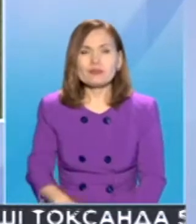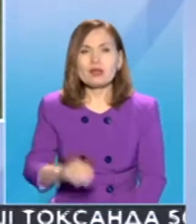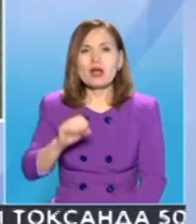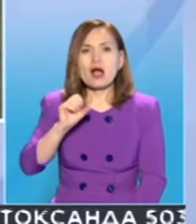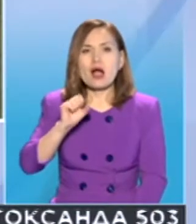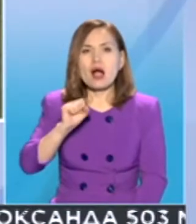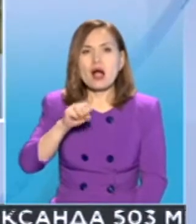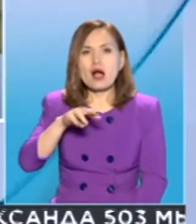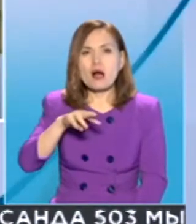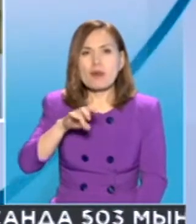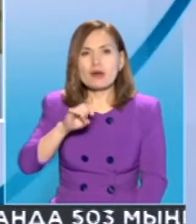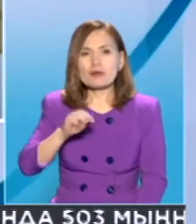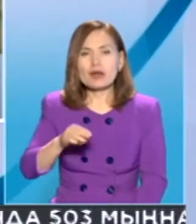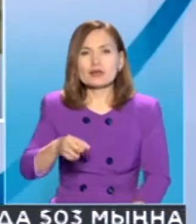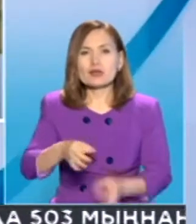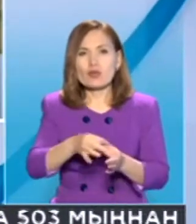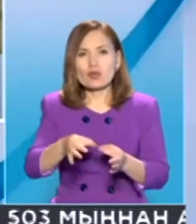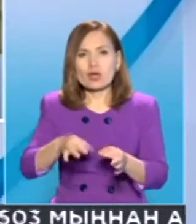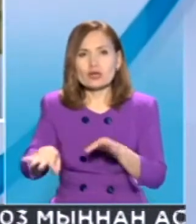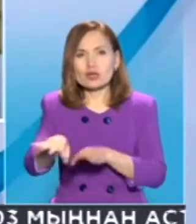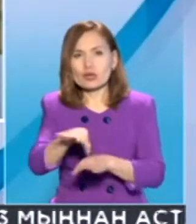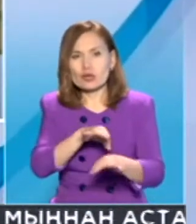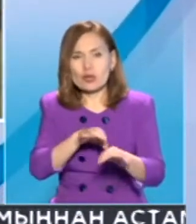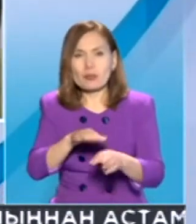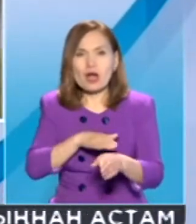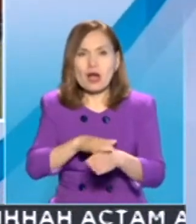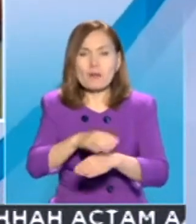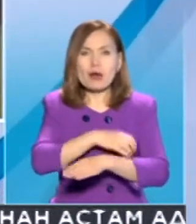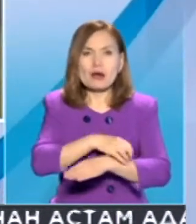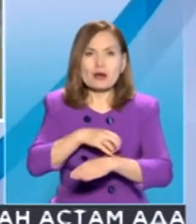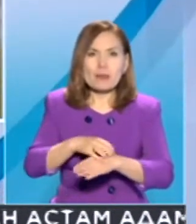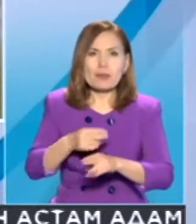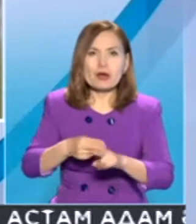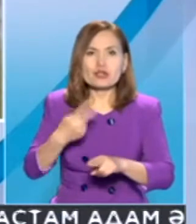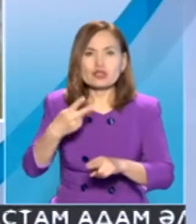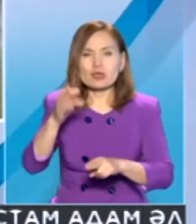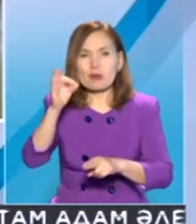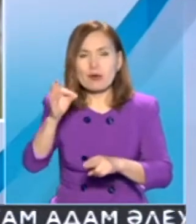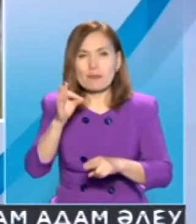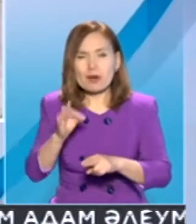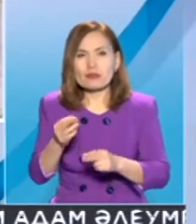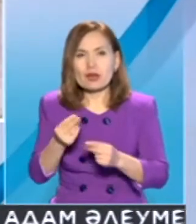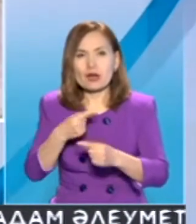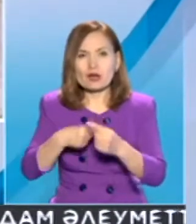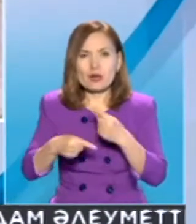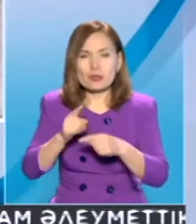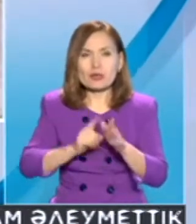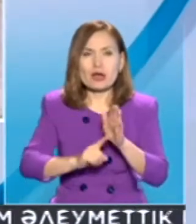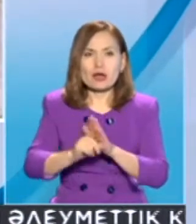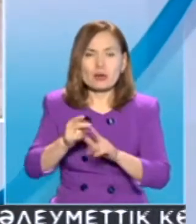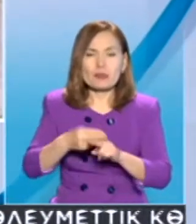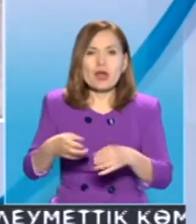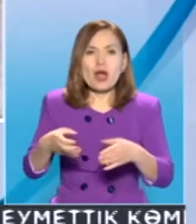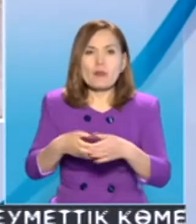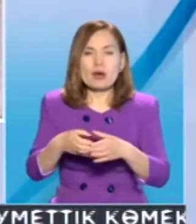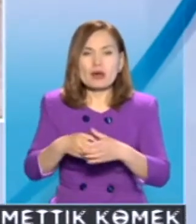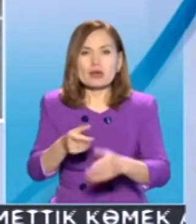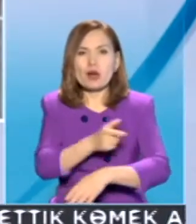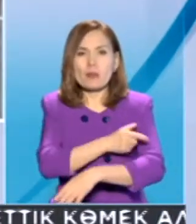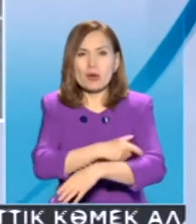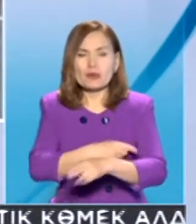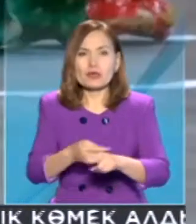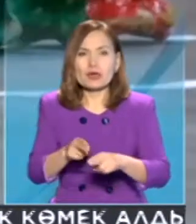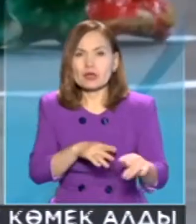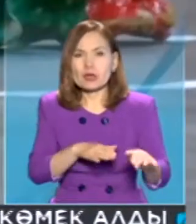Аманат өңірлердегі жобаларды іске асыру үшін партиялық жарнаның 20% қайтару тәжірибесін бастады. Бұл бойынша партия мүшелері